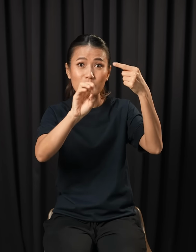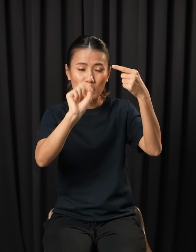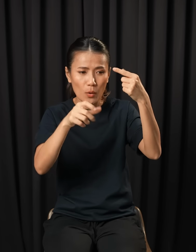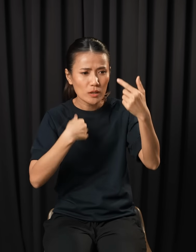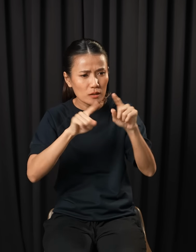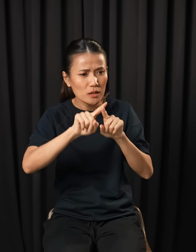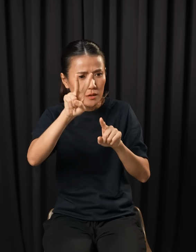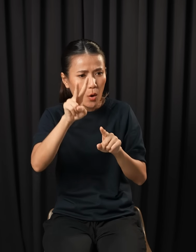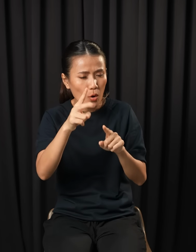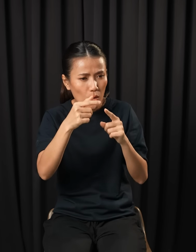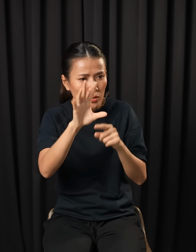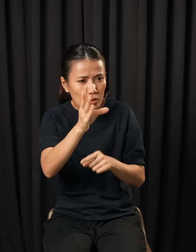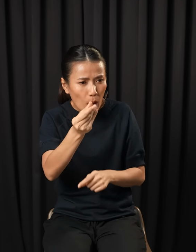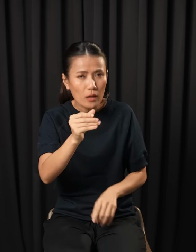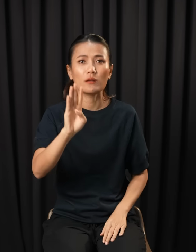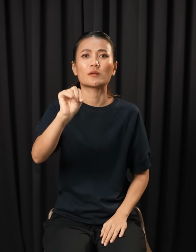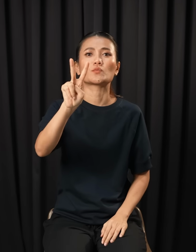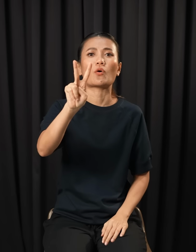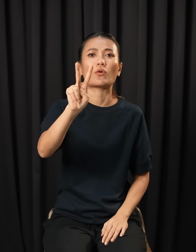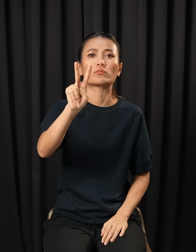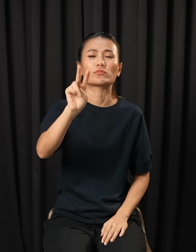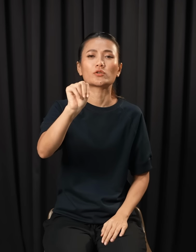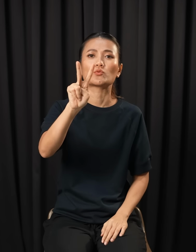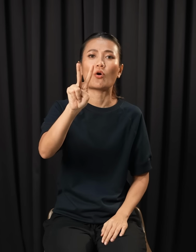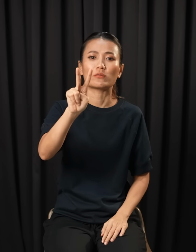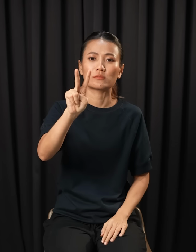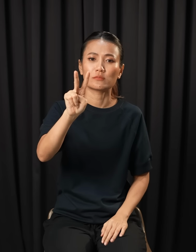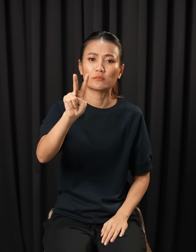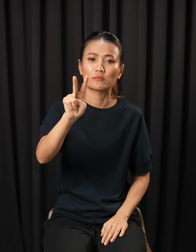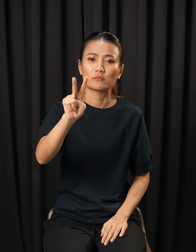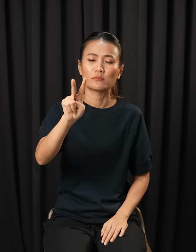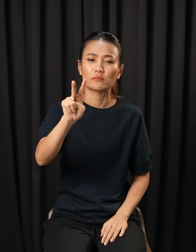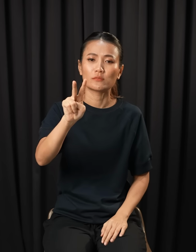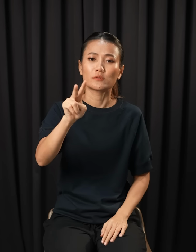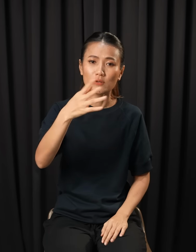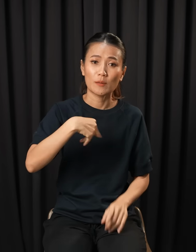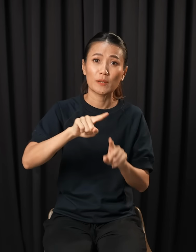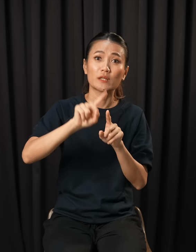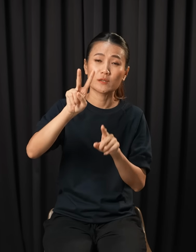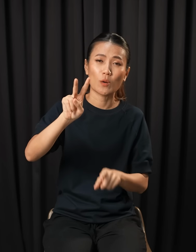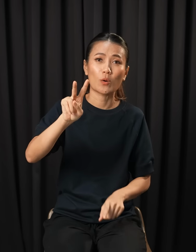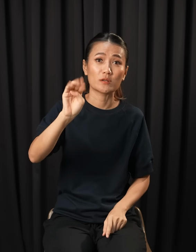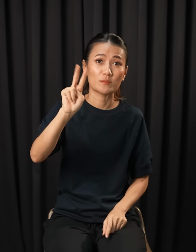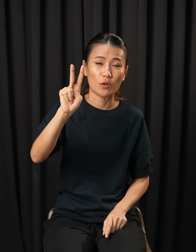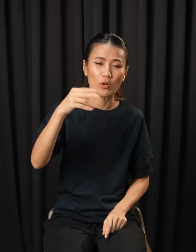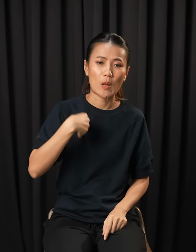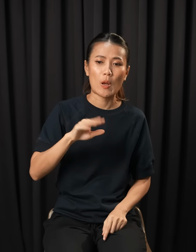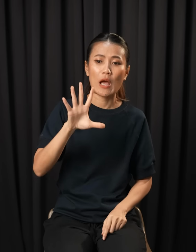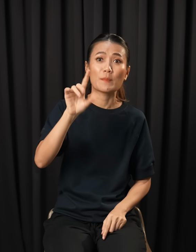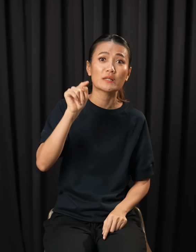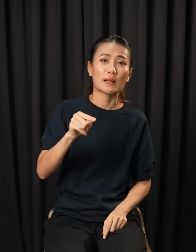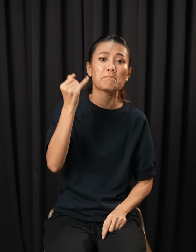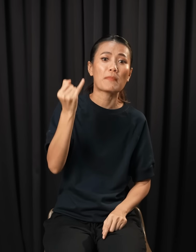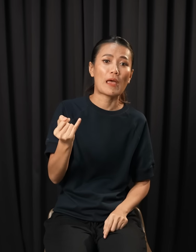ขตเนี่ยเขตที่เราเป็นเบอร์2นะ ครับ มีสักกี่เขต 42ครับ 42เขตที่เราเป็นเบอร์2จะห่างกัน